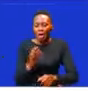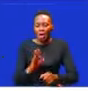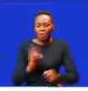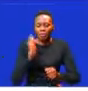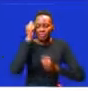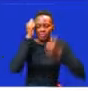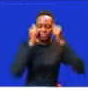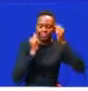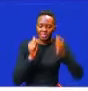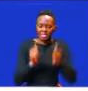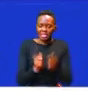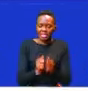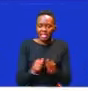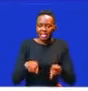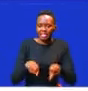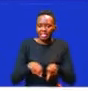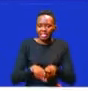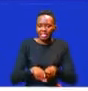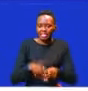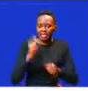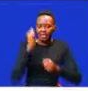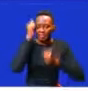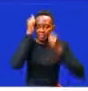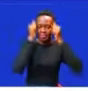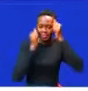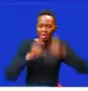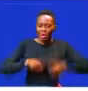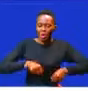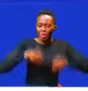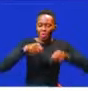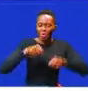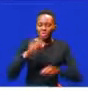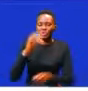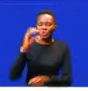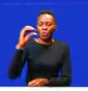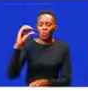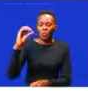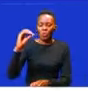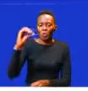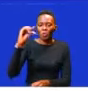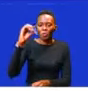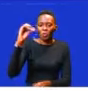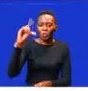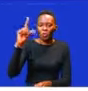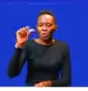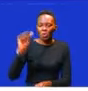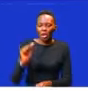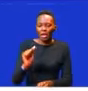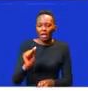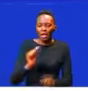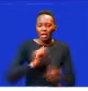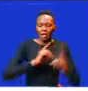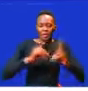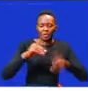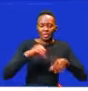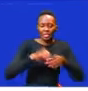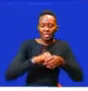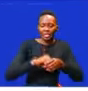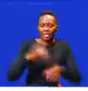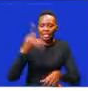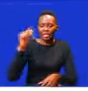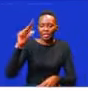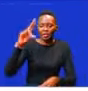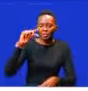kama noting'o mane en jatend jolweny e pacho kaendi jamadar Francis Ogola. Jatelo noero ne oloso e gweng' mago eko ma Kauga